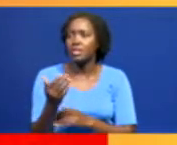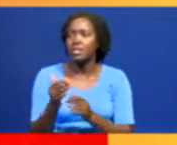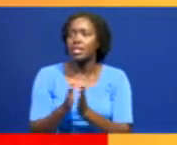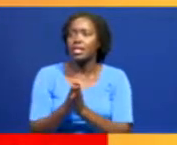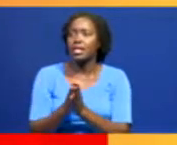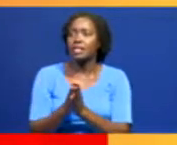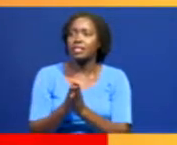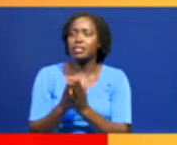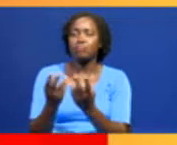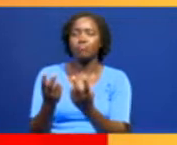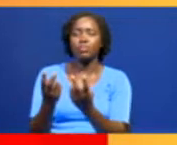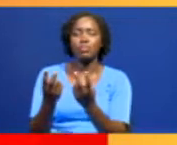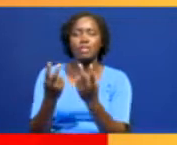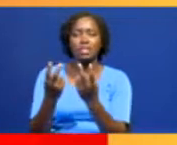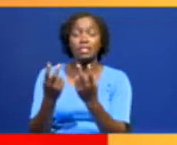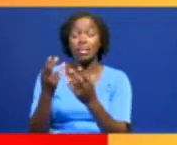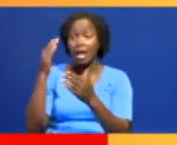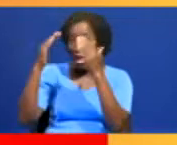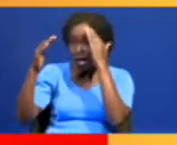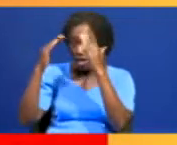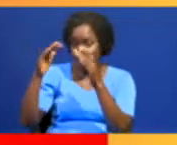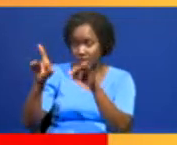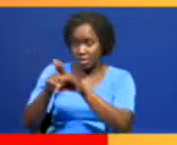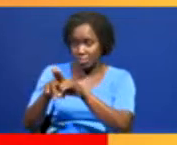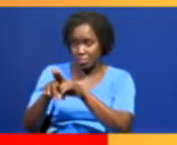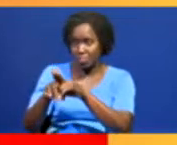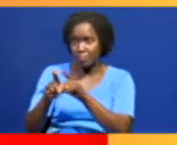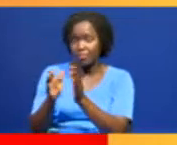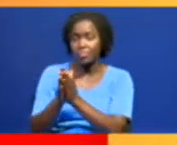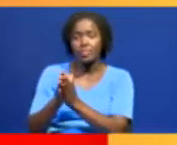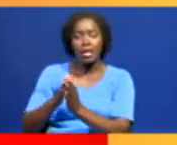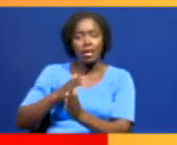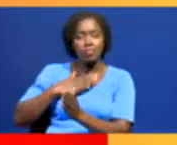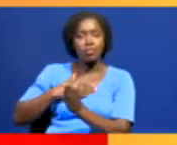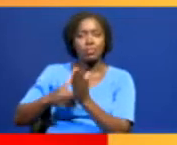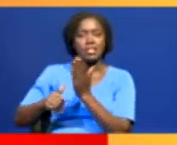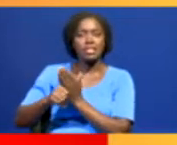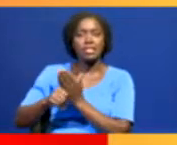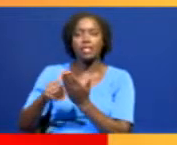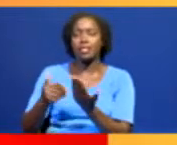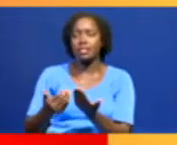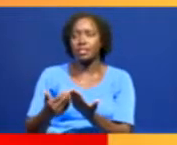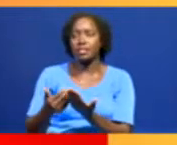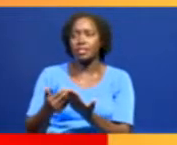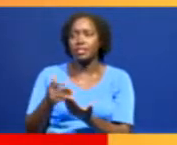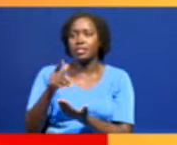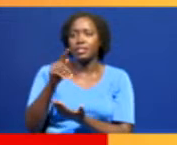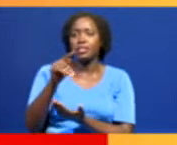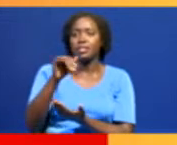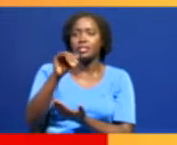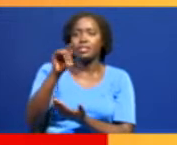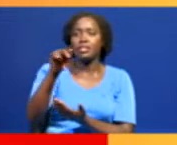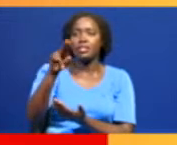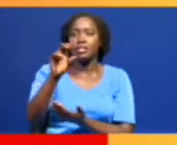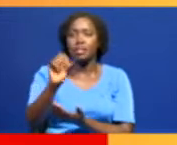mtazamaji na msikizaji, jambo. Mimi kwa majina najulikana kama Titus